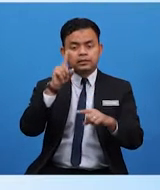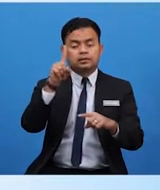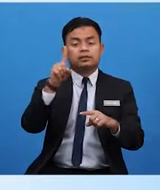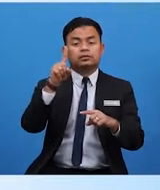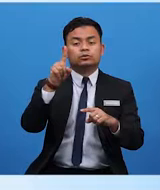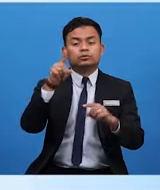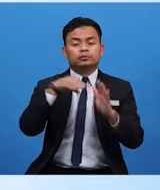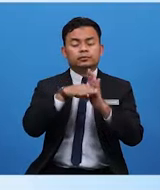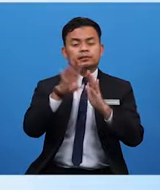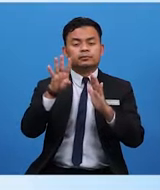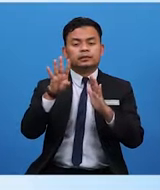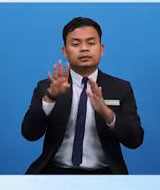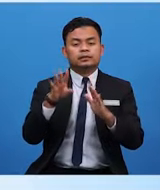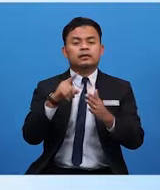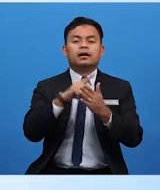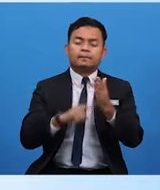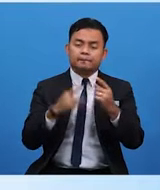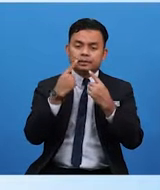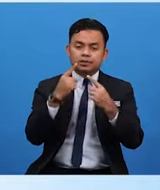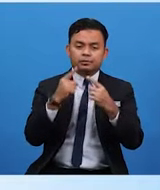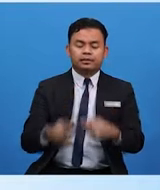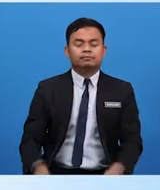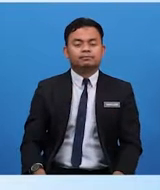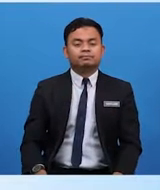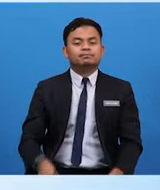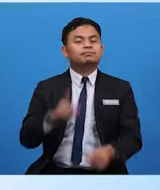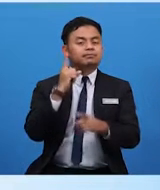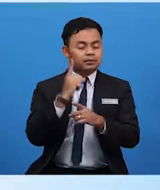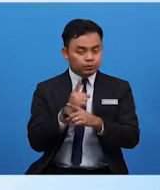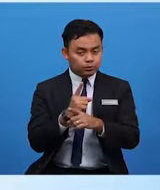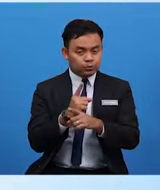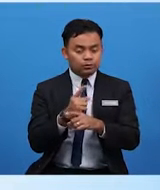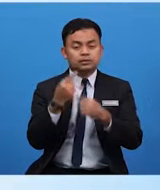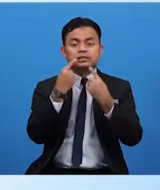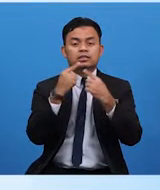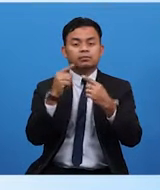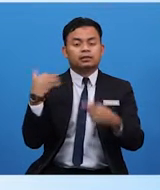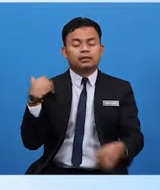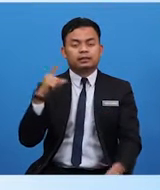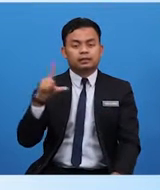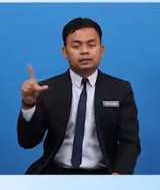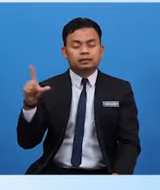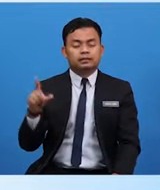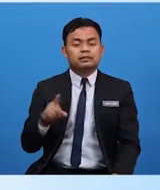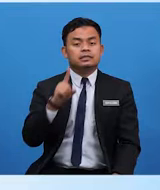jawabannya ya betul jawabannya adalah satu